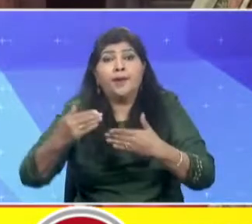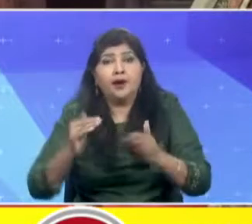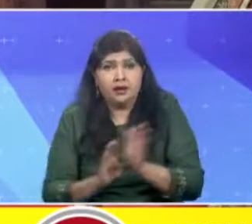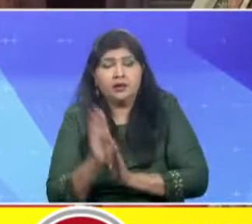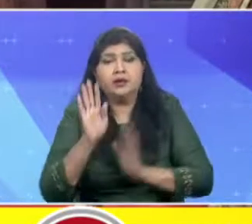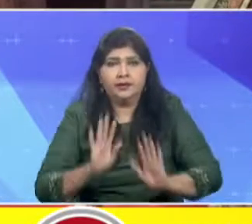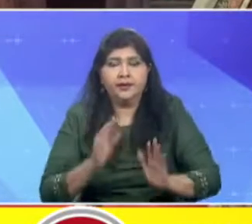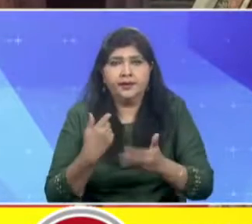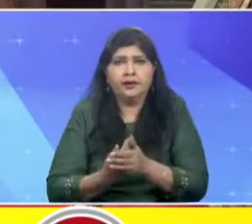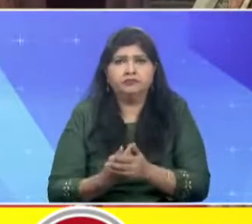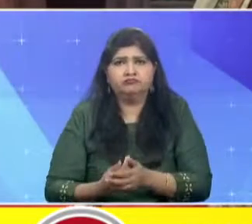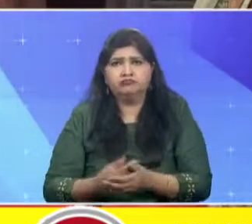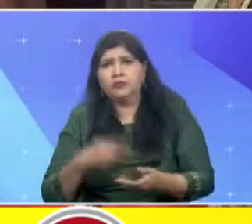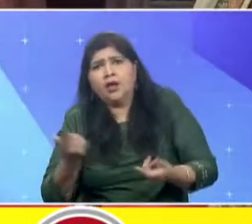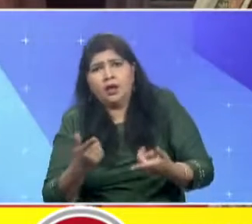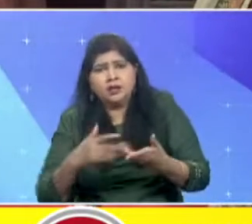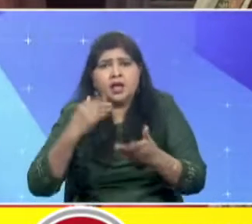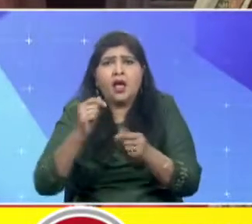लगातार बढ़ रही हैं।